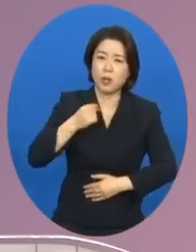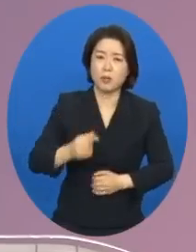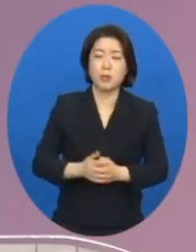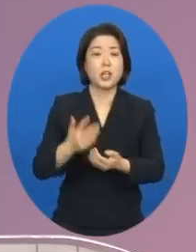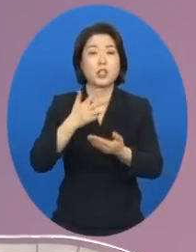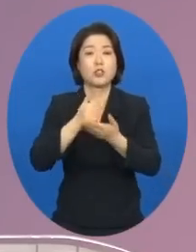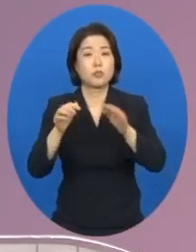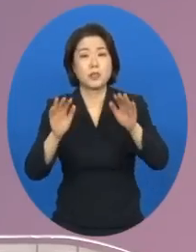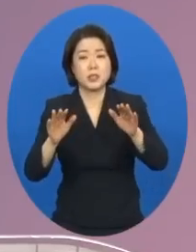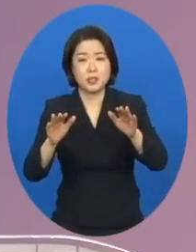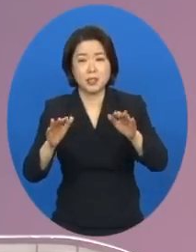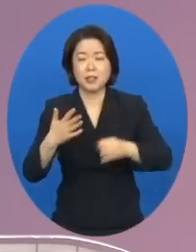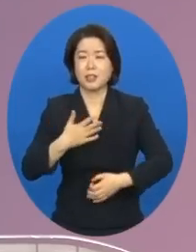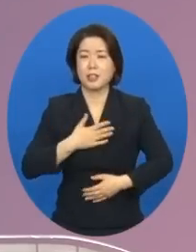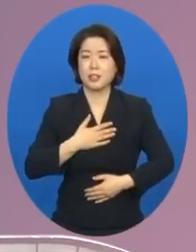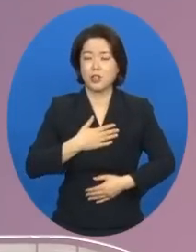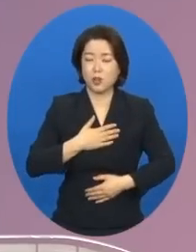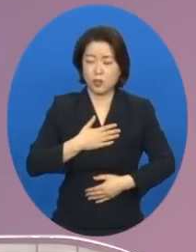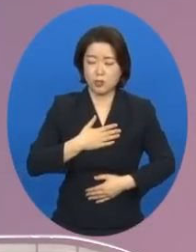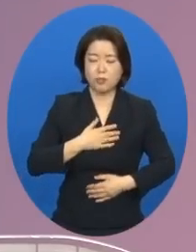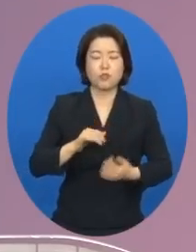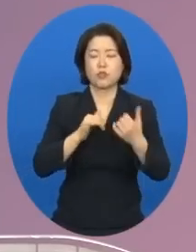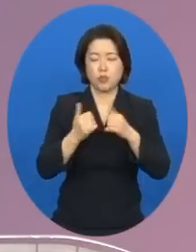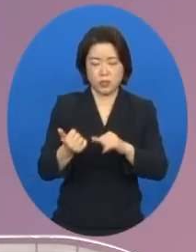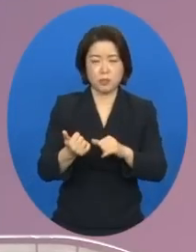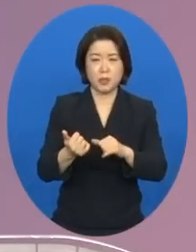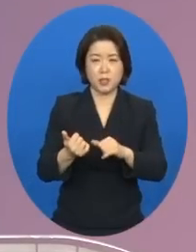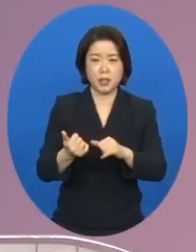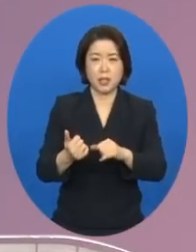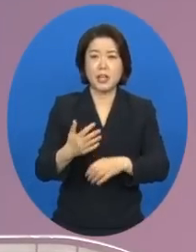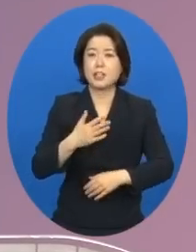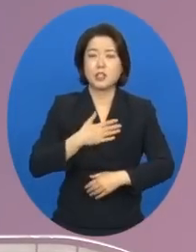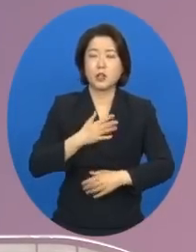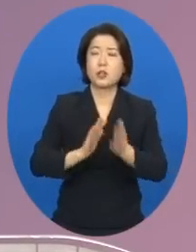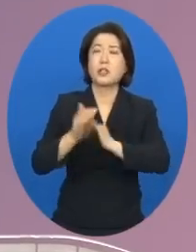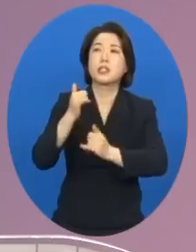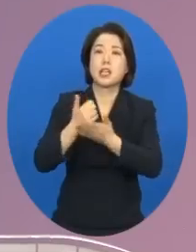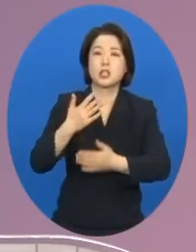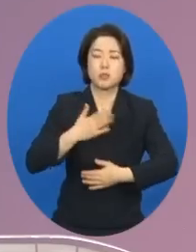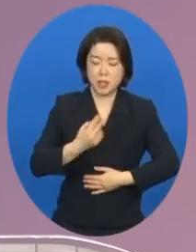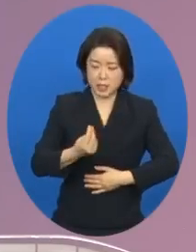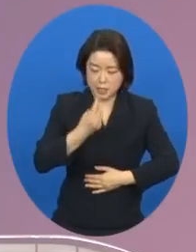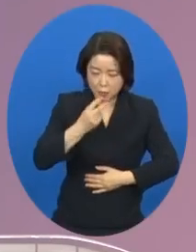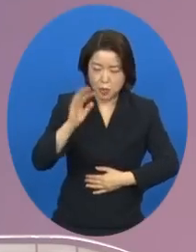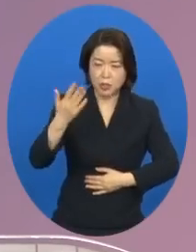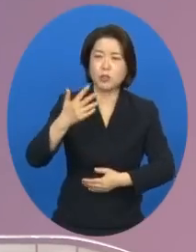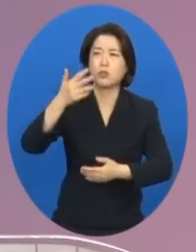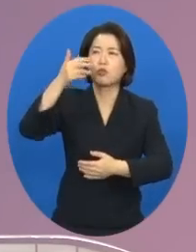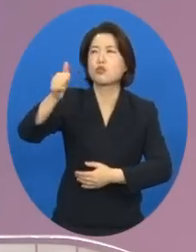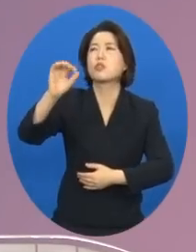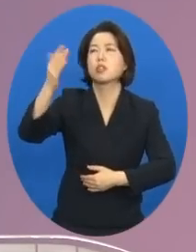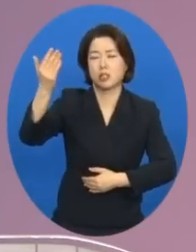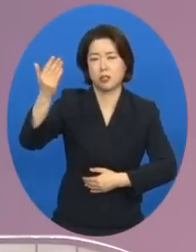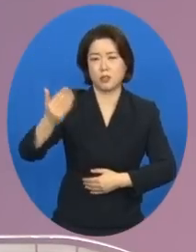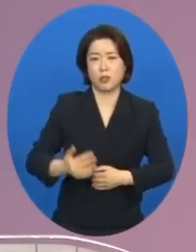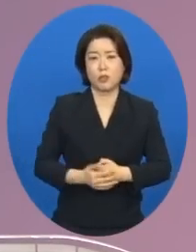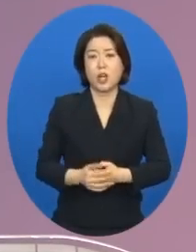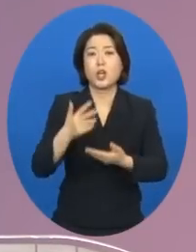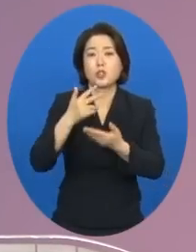주님, 이제는 저 아무개는 죽었습니다. 이제 예수님께서 제 생명이고 주인이십니다.